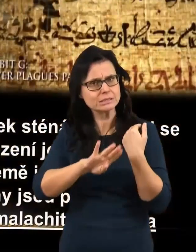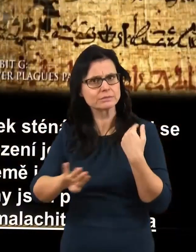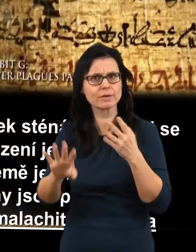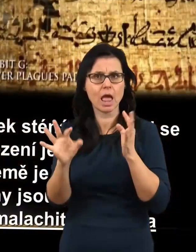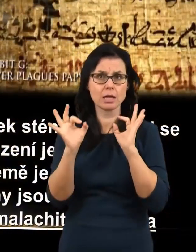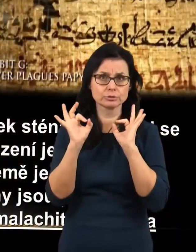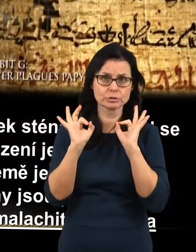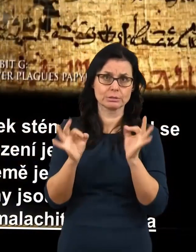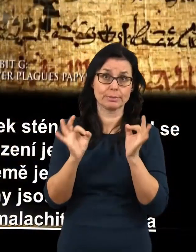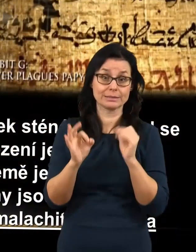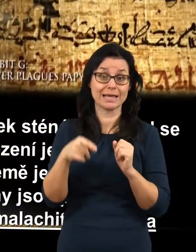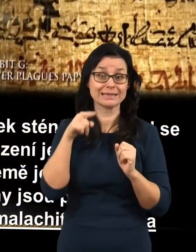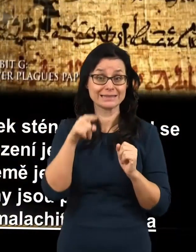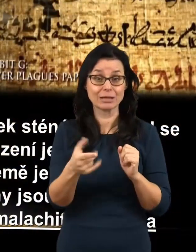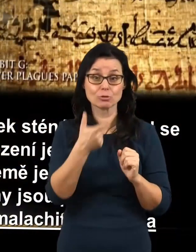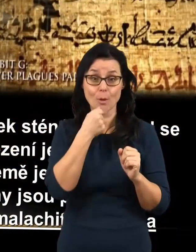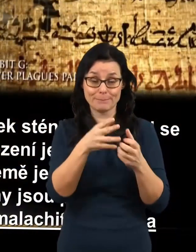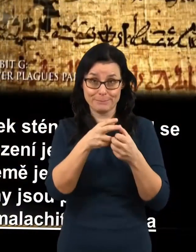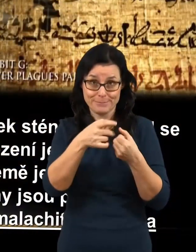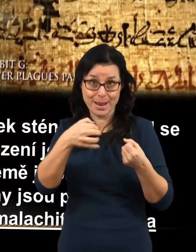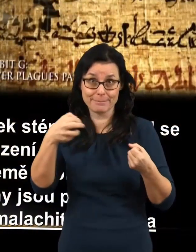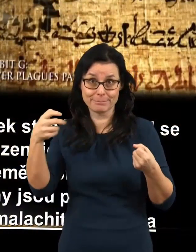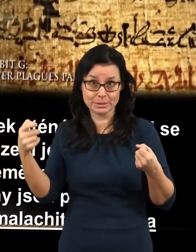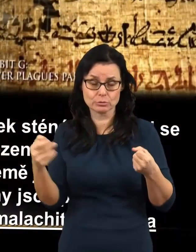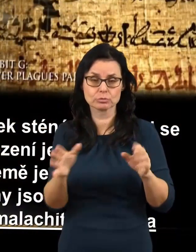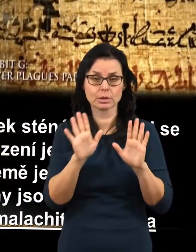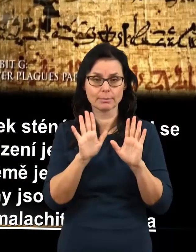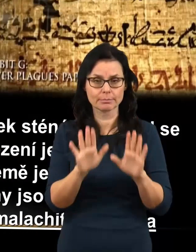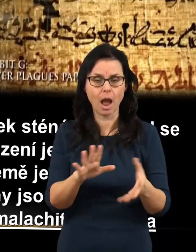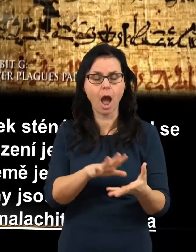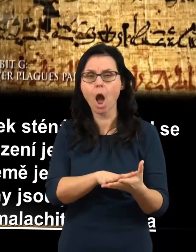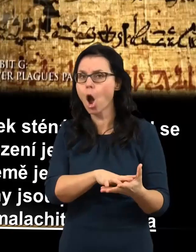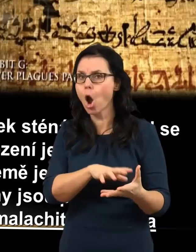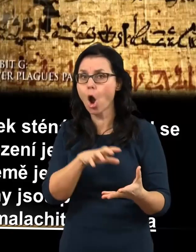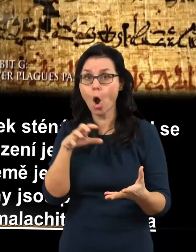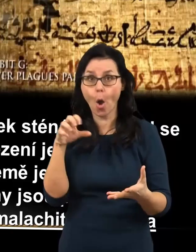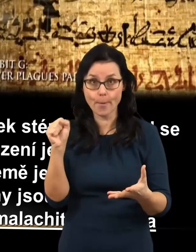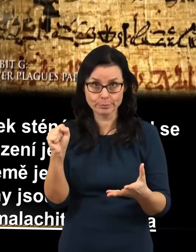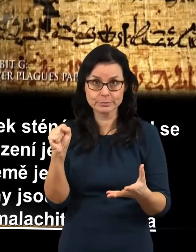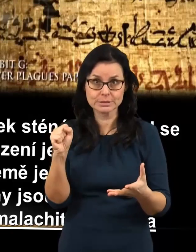tento papirus obsahuje